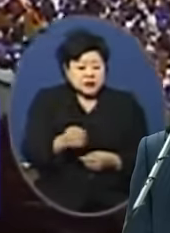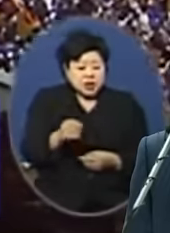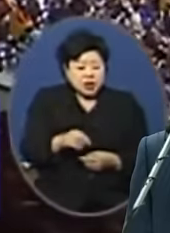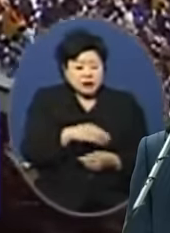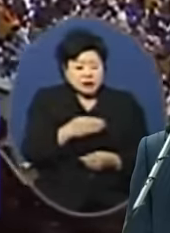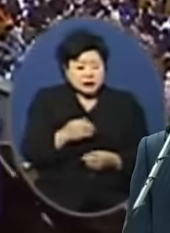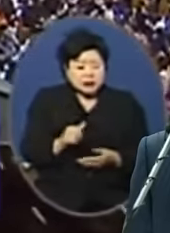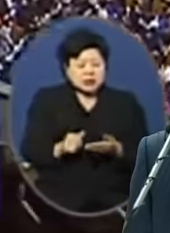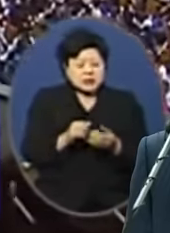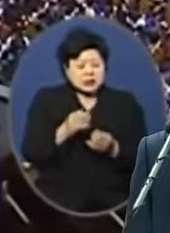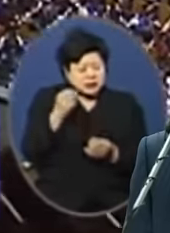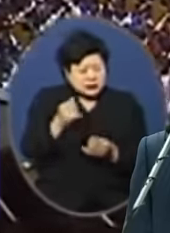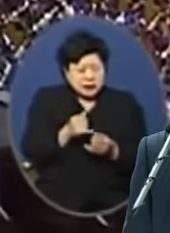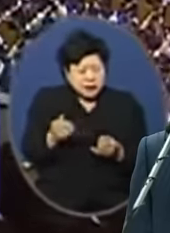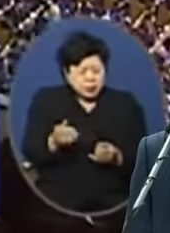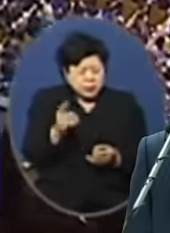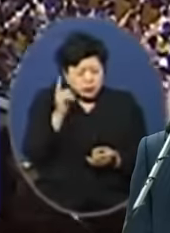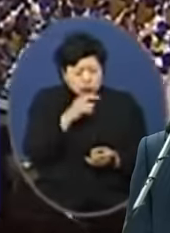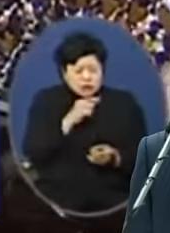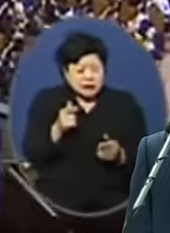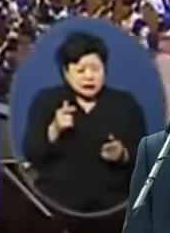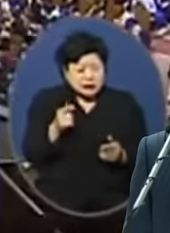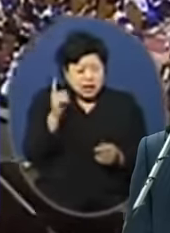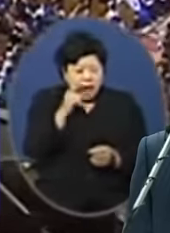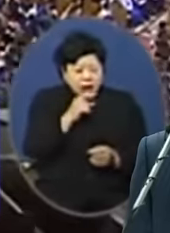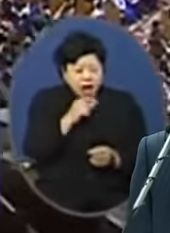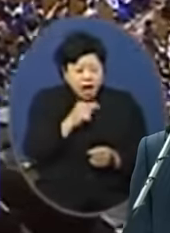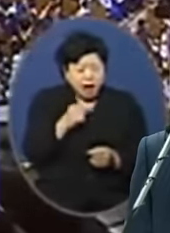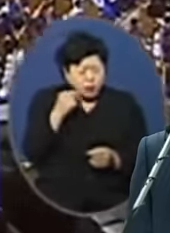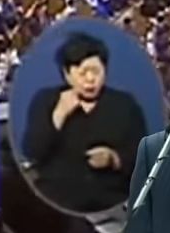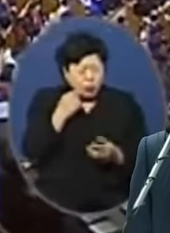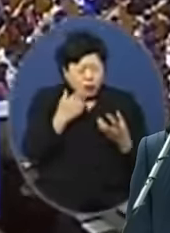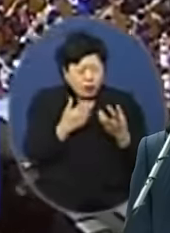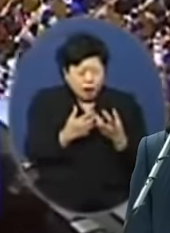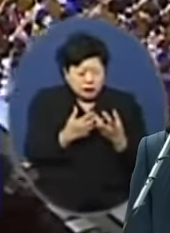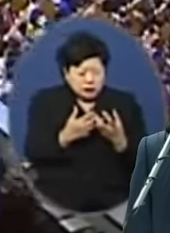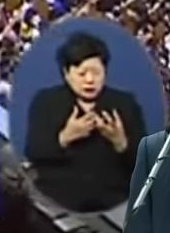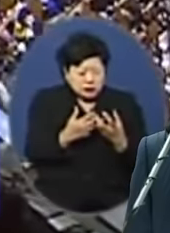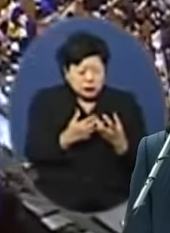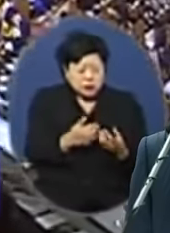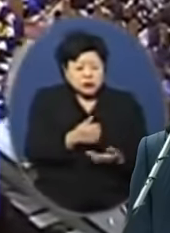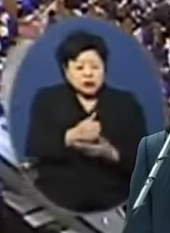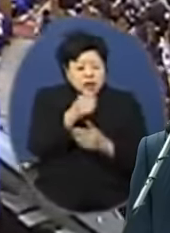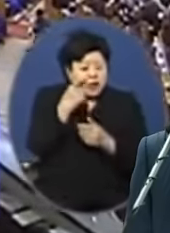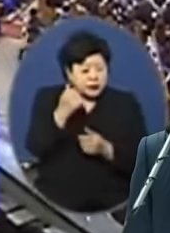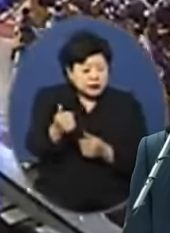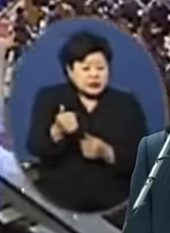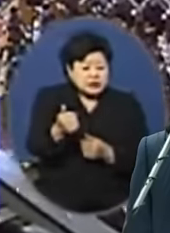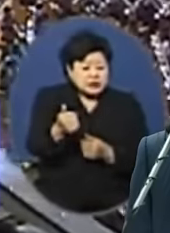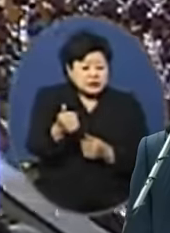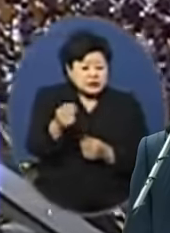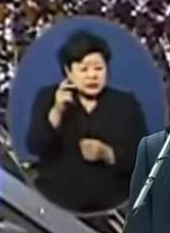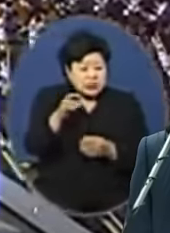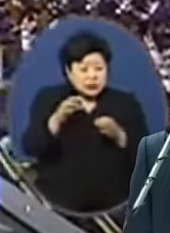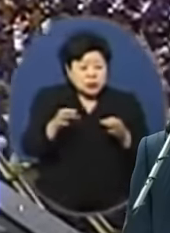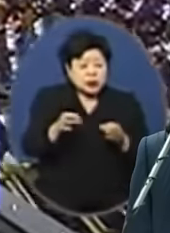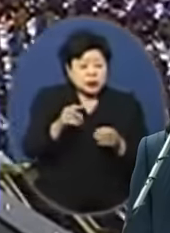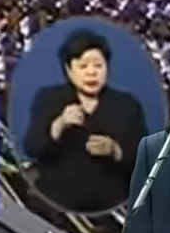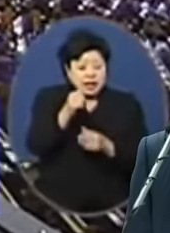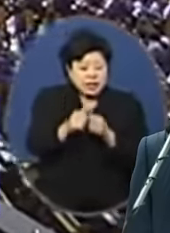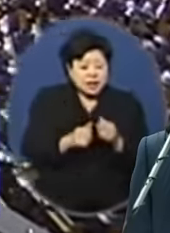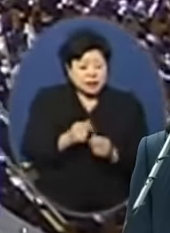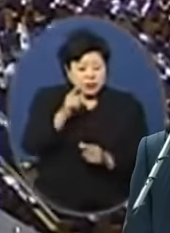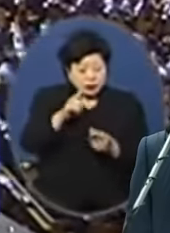사람이 없으나니 쉬지 아니하는 악이요 죽이는 독이 가득한 것이라. 이것으로 우리가 주 아버지를 찬송하고 또 이것으로